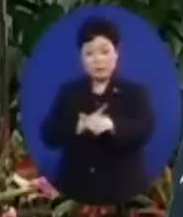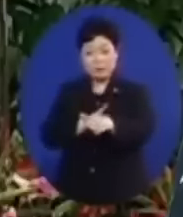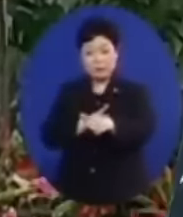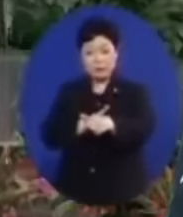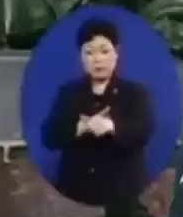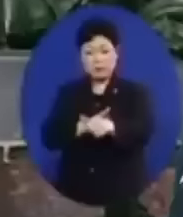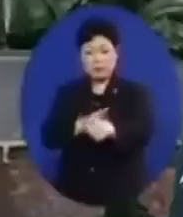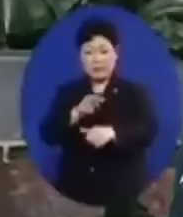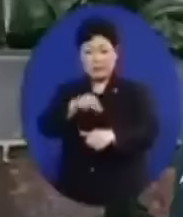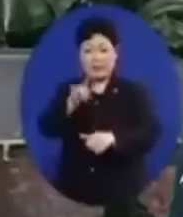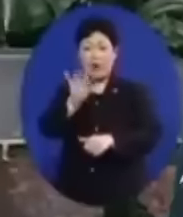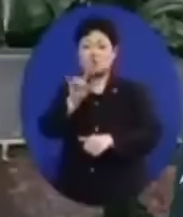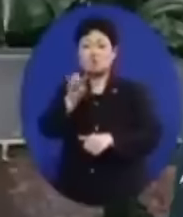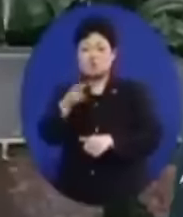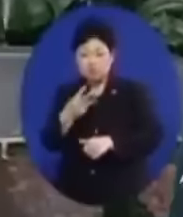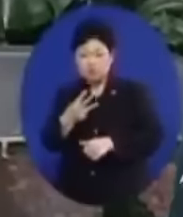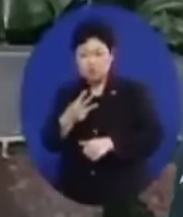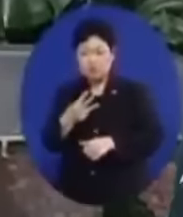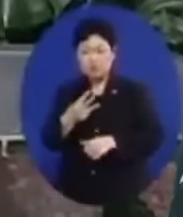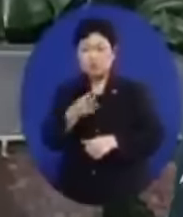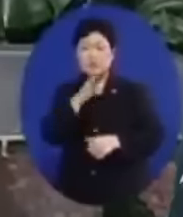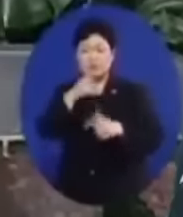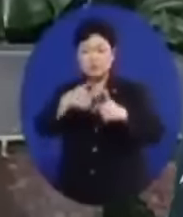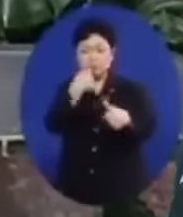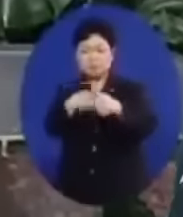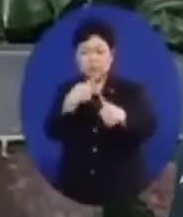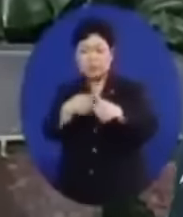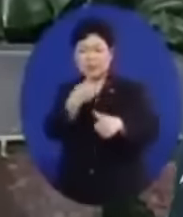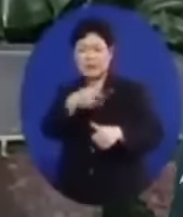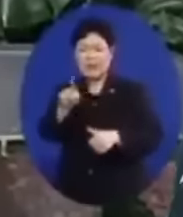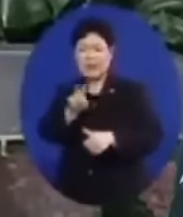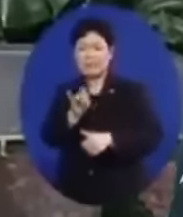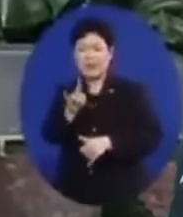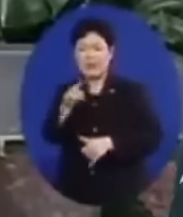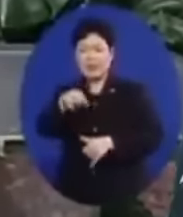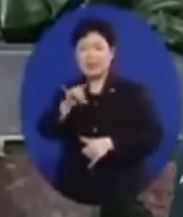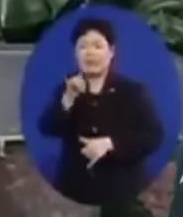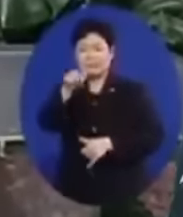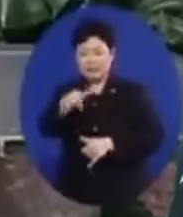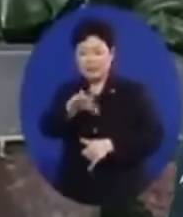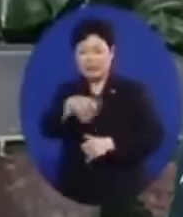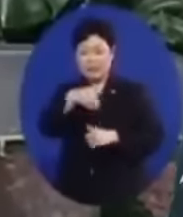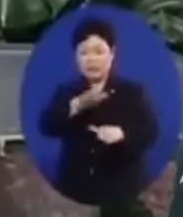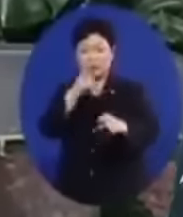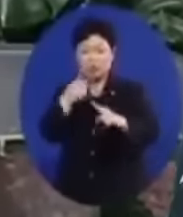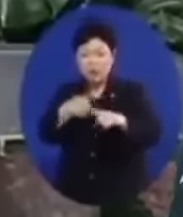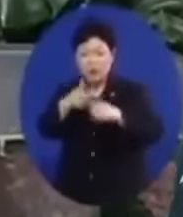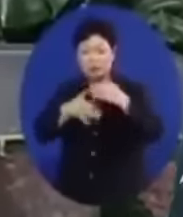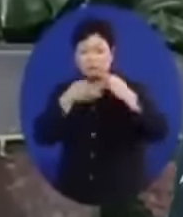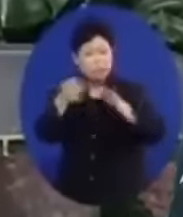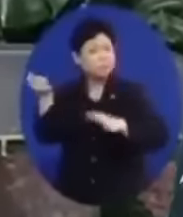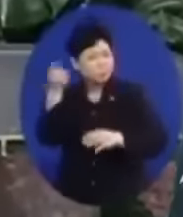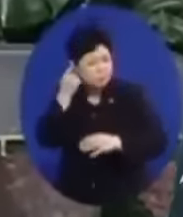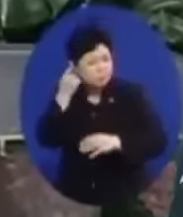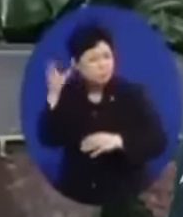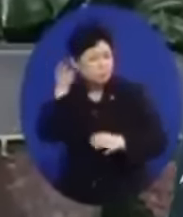이름이 사울일 때 예수 믿는 사람 박해하러 다메섹으로 가다가 하나님의 음성을 들었습니다.